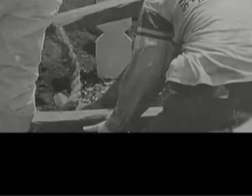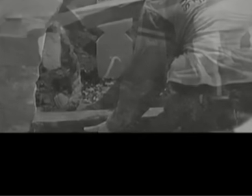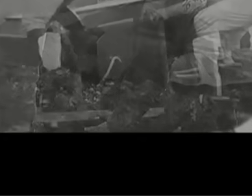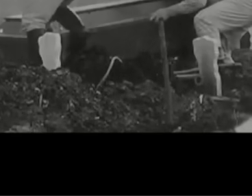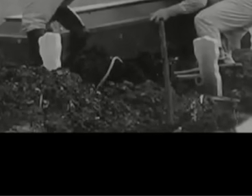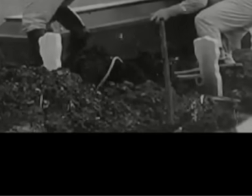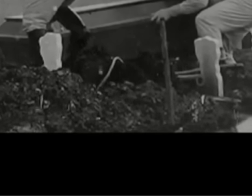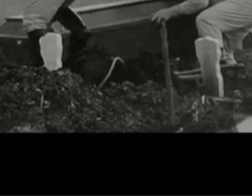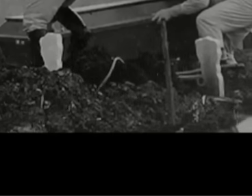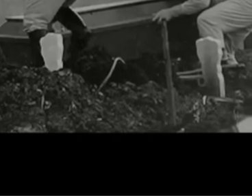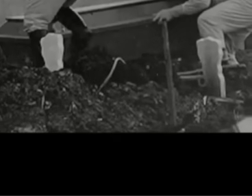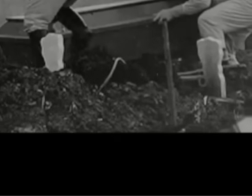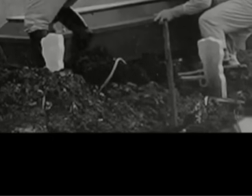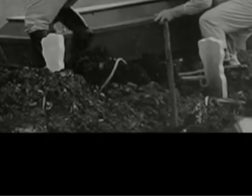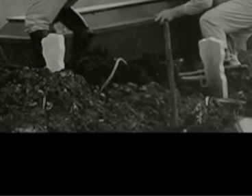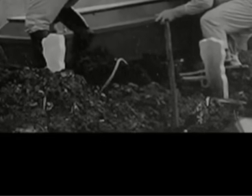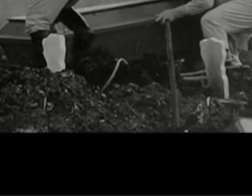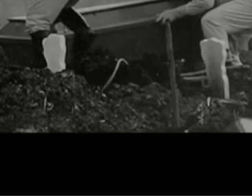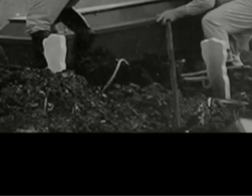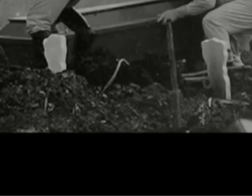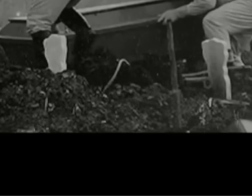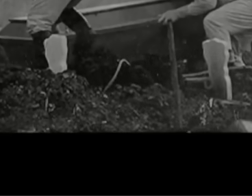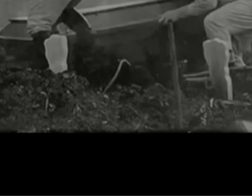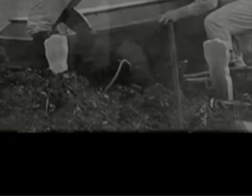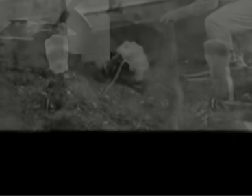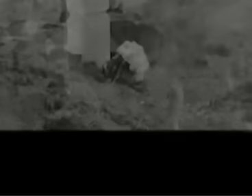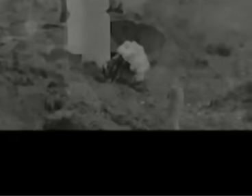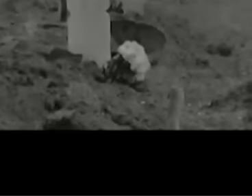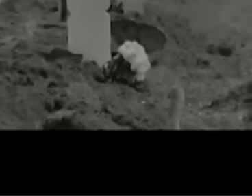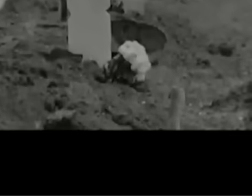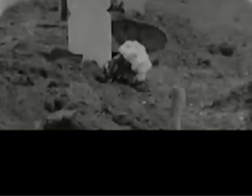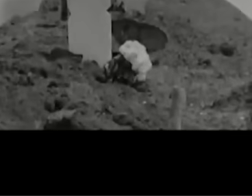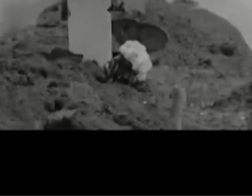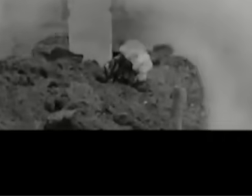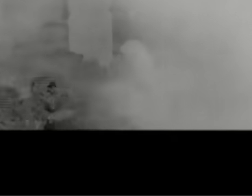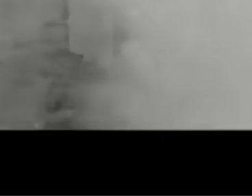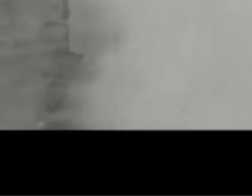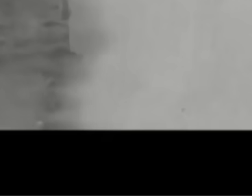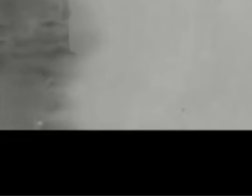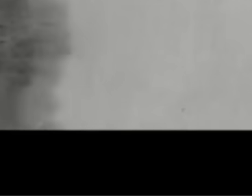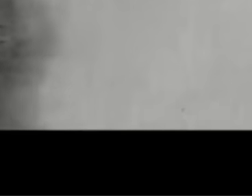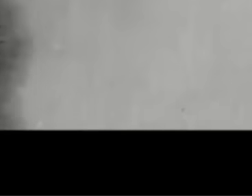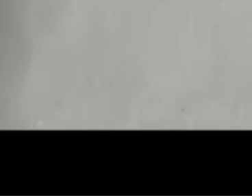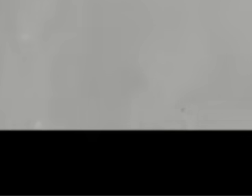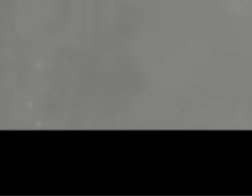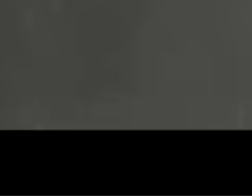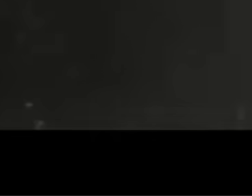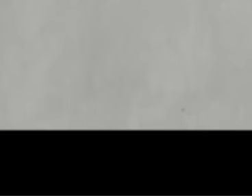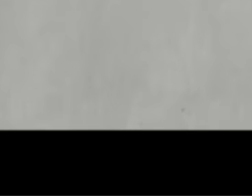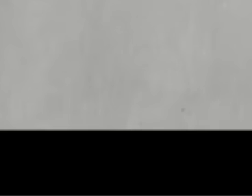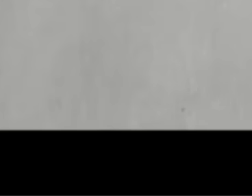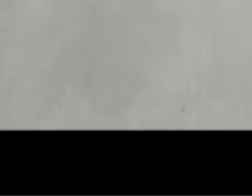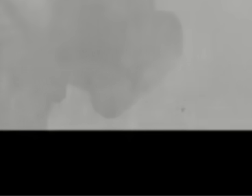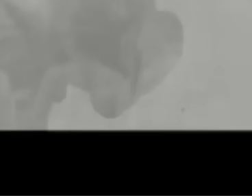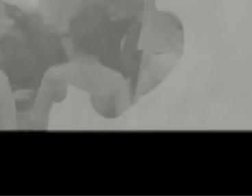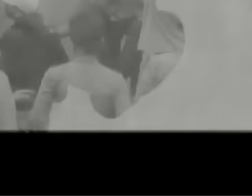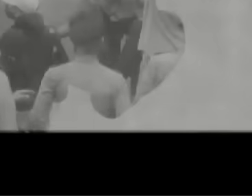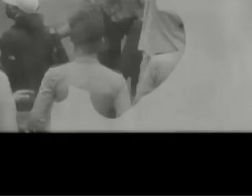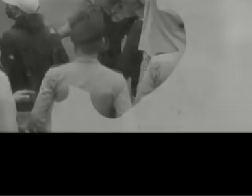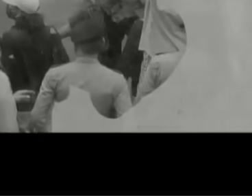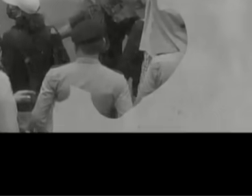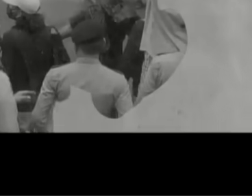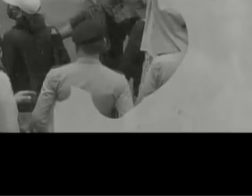kematian. Pandemi akan pergi seperti kabut yang hilang sebelum fajar.